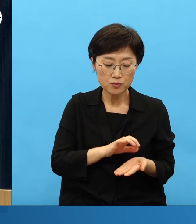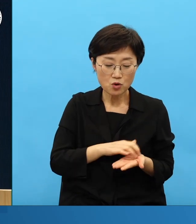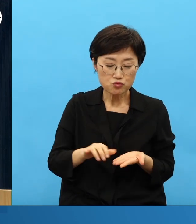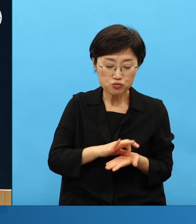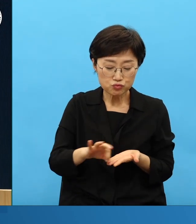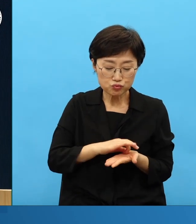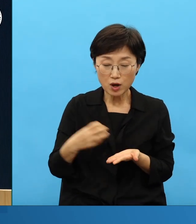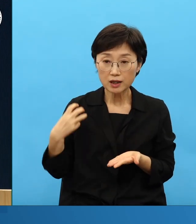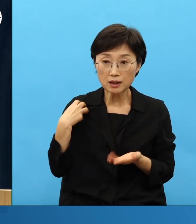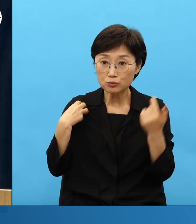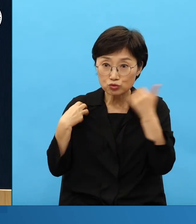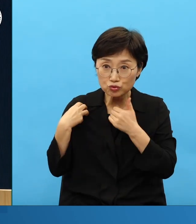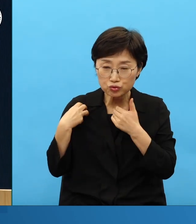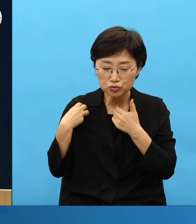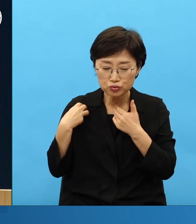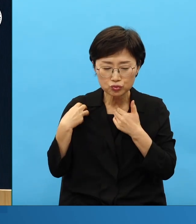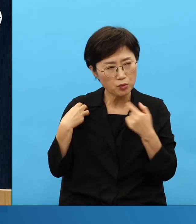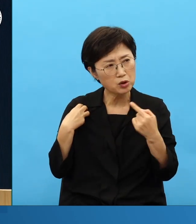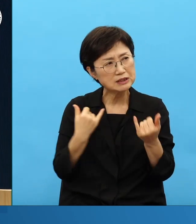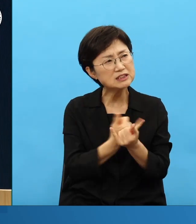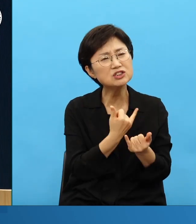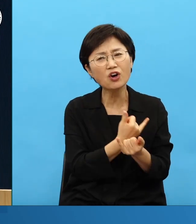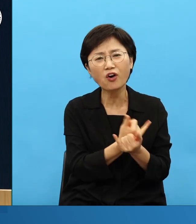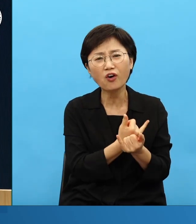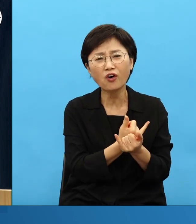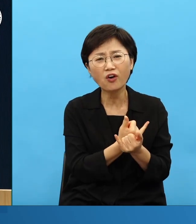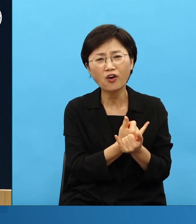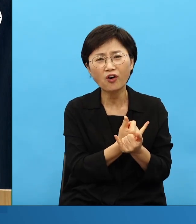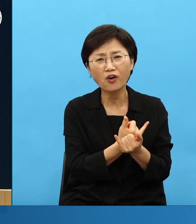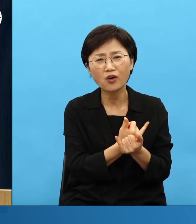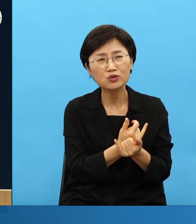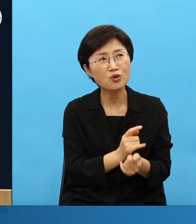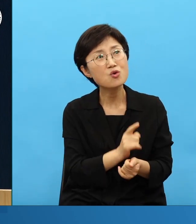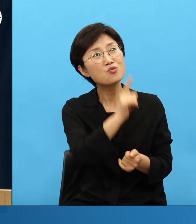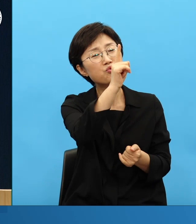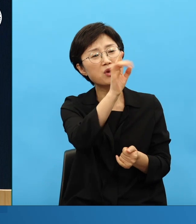세웠는데 가야바는 안나스의 사위입니다. activities were